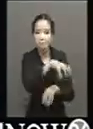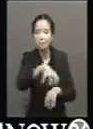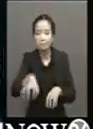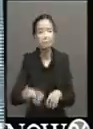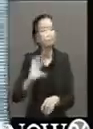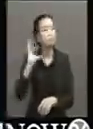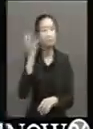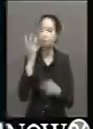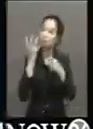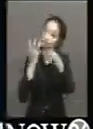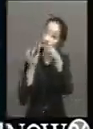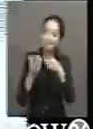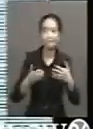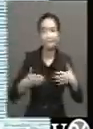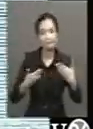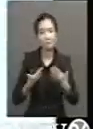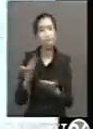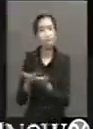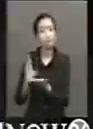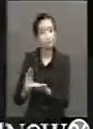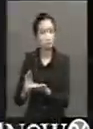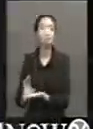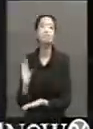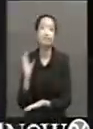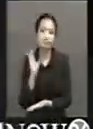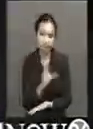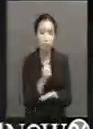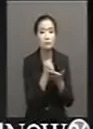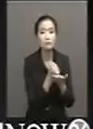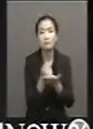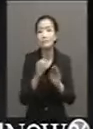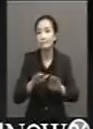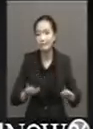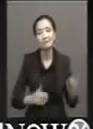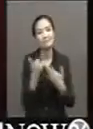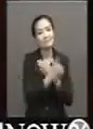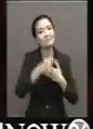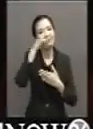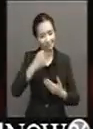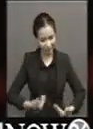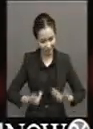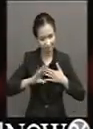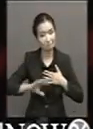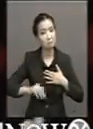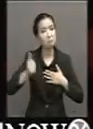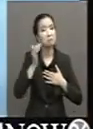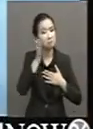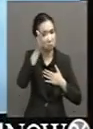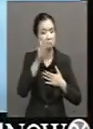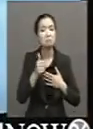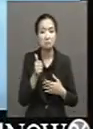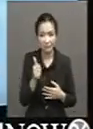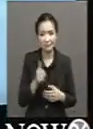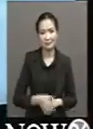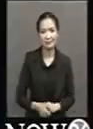แล้วก็ยินดีที่จะนำเงินจำนวนนี้ไปช่วยเด็กในประเทศไทยให้มีชีวิตอนาคตที่ดีขึ้นครับ